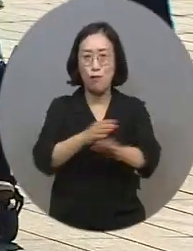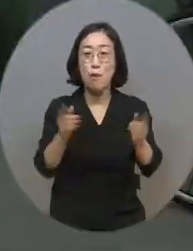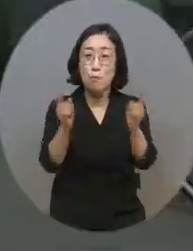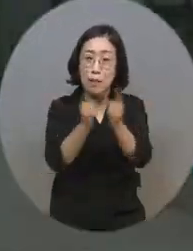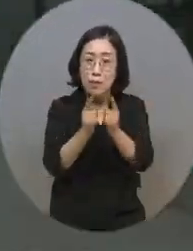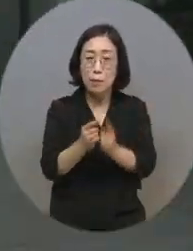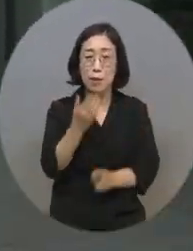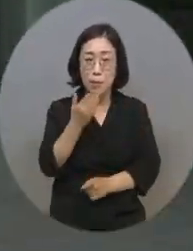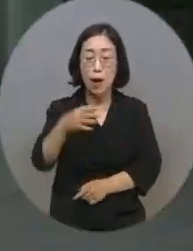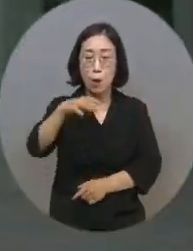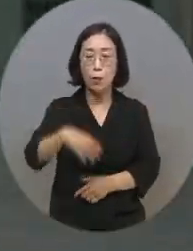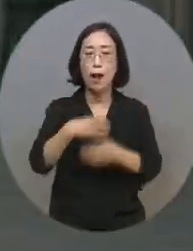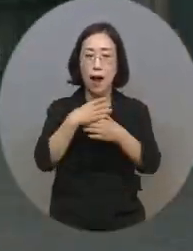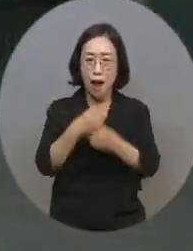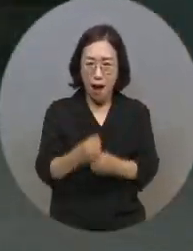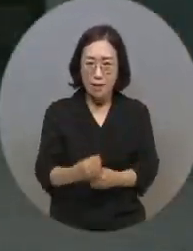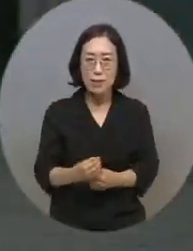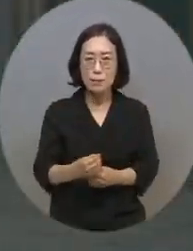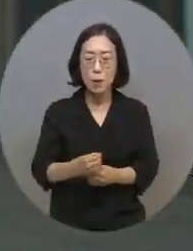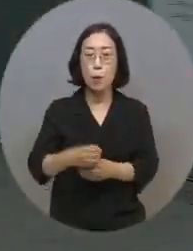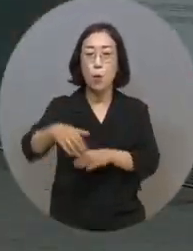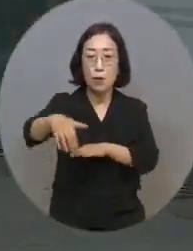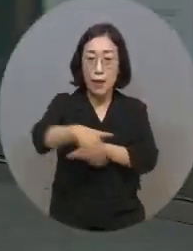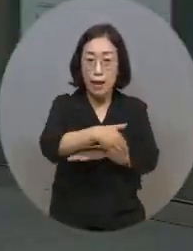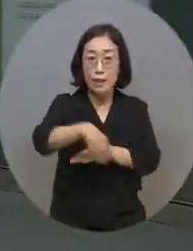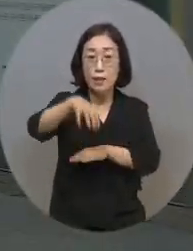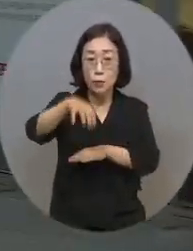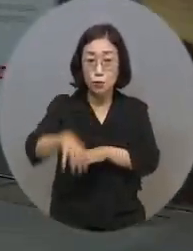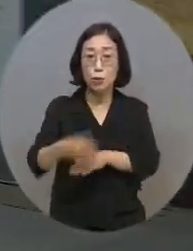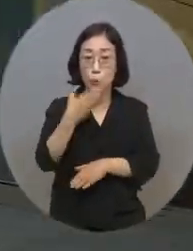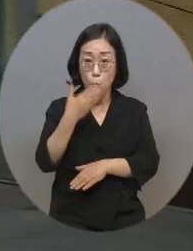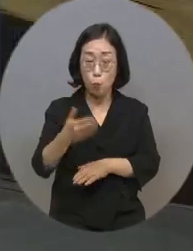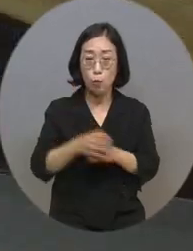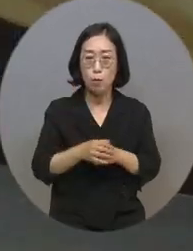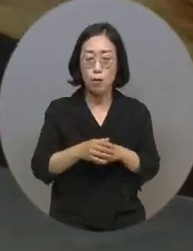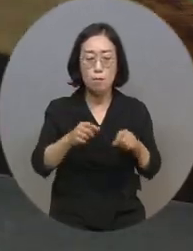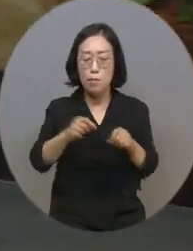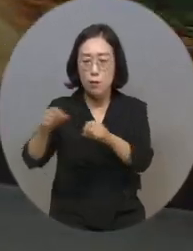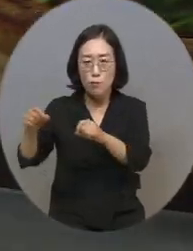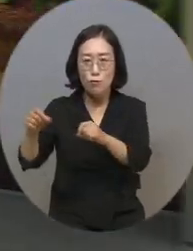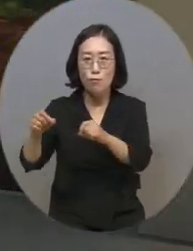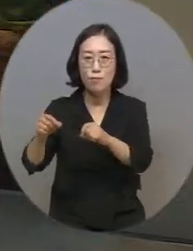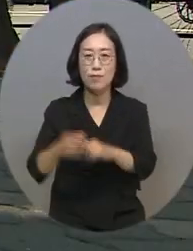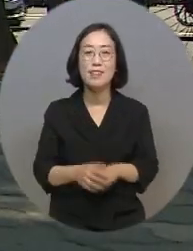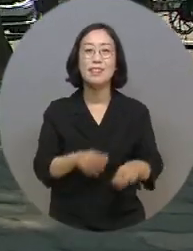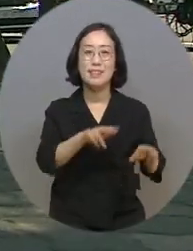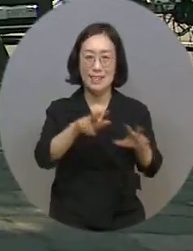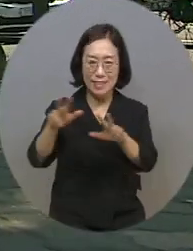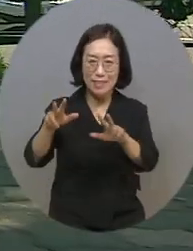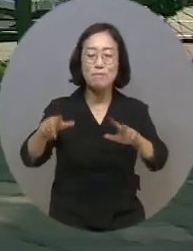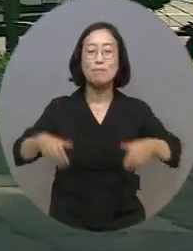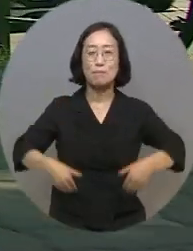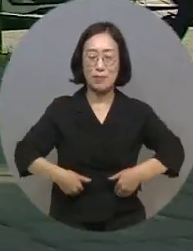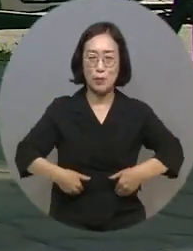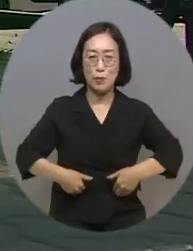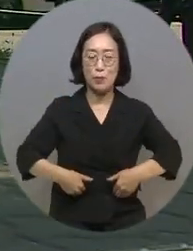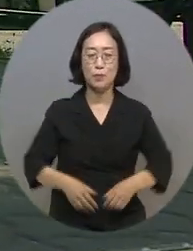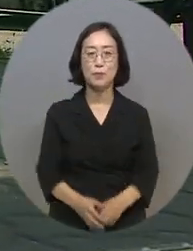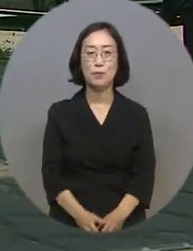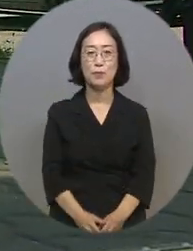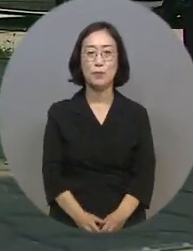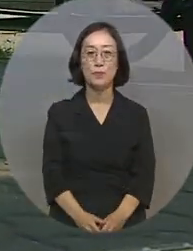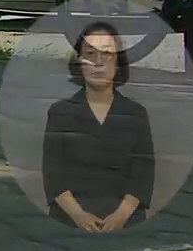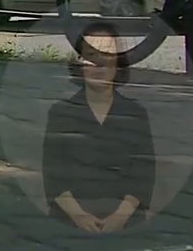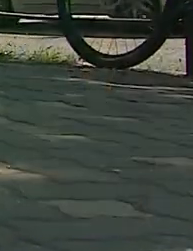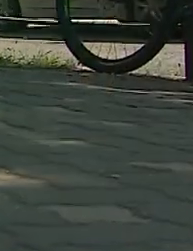모두가 안심하고 안전하게 다닐 수 있는 길을 만드는 것 더 이상 미루어서 안 됩니다 복지 T 뉴스